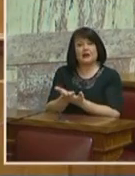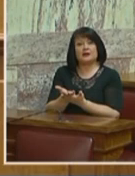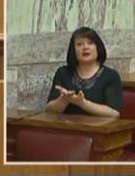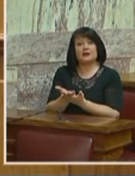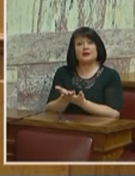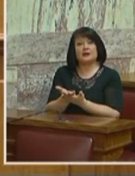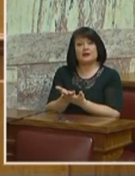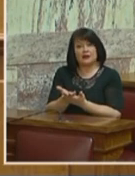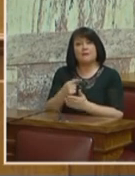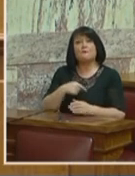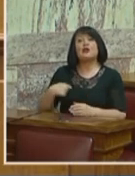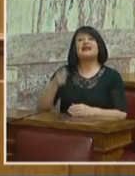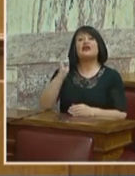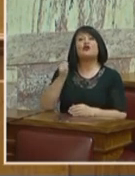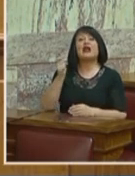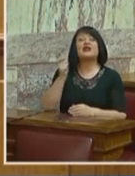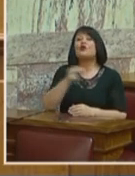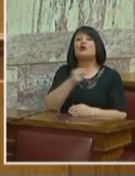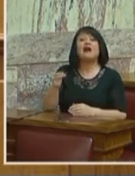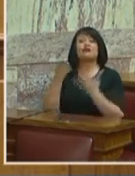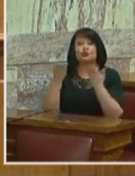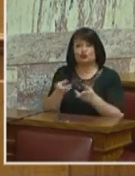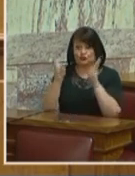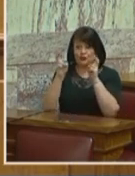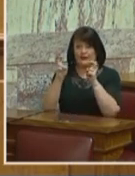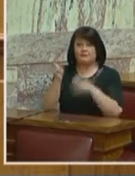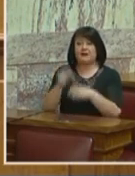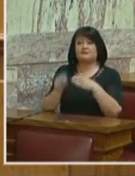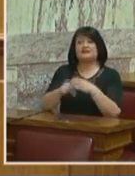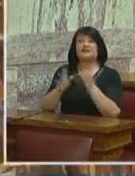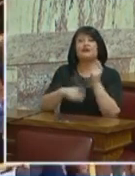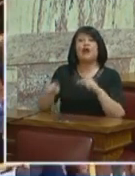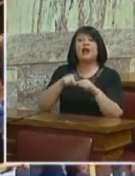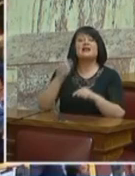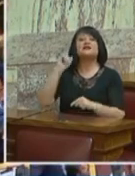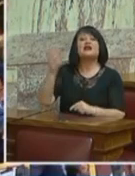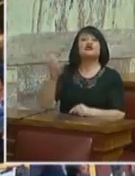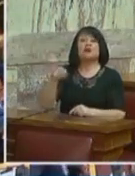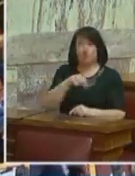προημερησίας συζήτησης με μόνο αντικείμενο την ψήφο των Ελλήνων που βρίσκονται στο εξωτερικό.